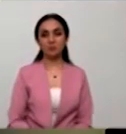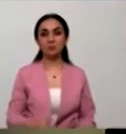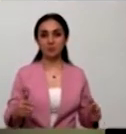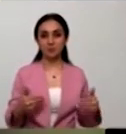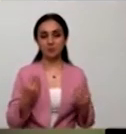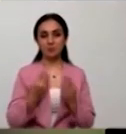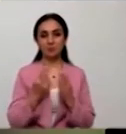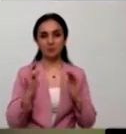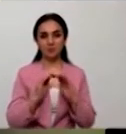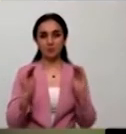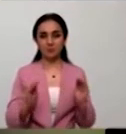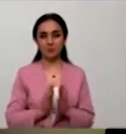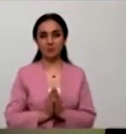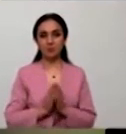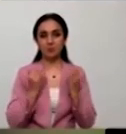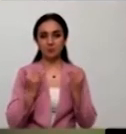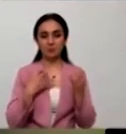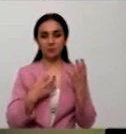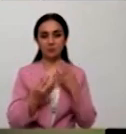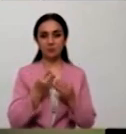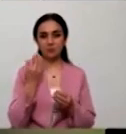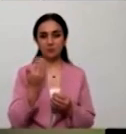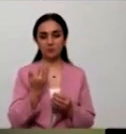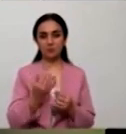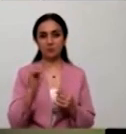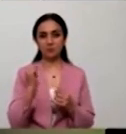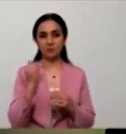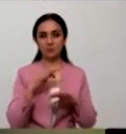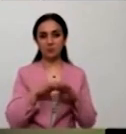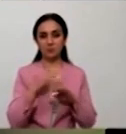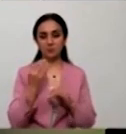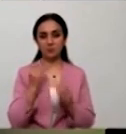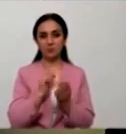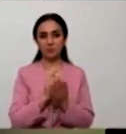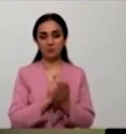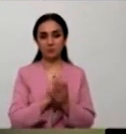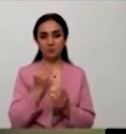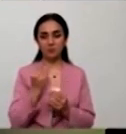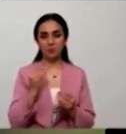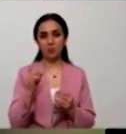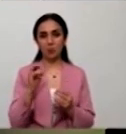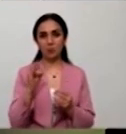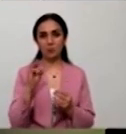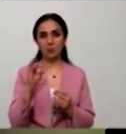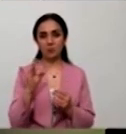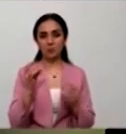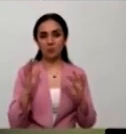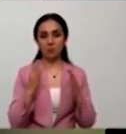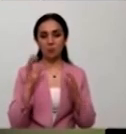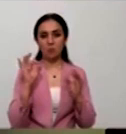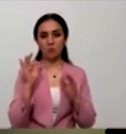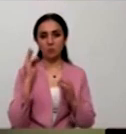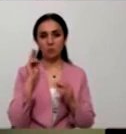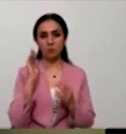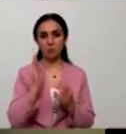Assalomu alaykum aziz o'quvchilar. Bugun biz sizlar bilan algebra darsida hodisalar mavzusini